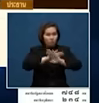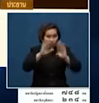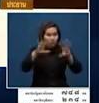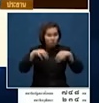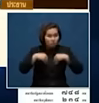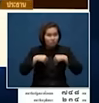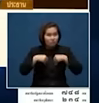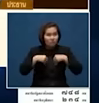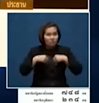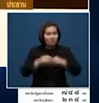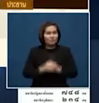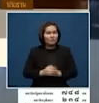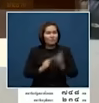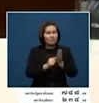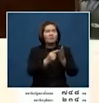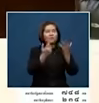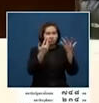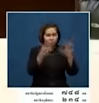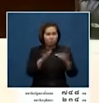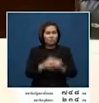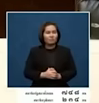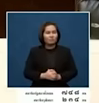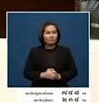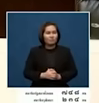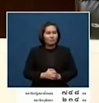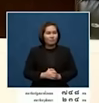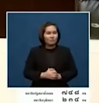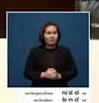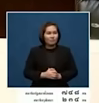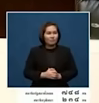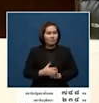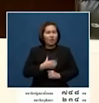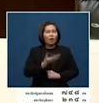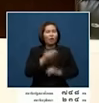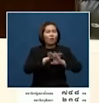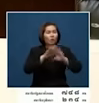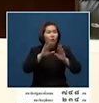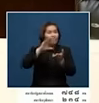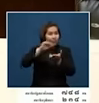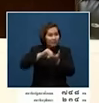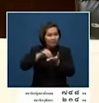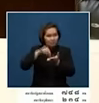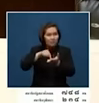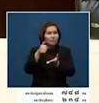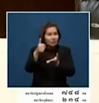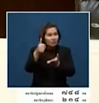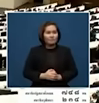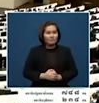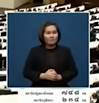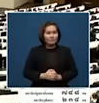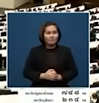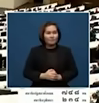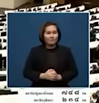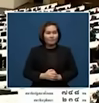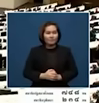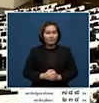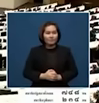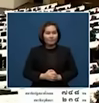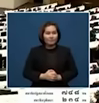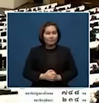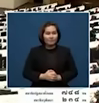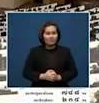สารให้อาจารย์วันนอดูอาจารย์วันนอก็บอกก็ลายเซ็นท่านอนุญาตจริงๆนะแล้วก็ปรากฏว่